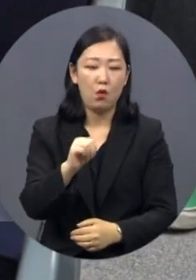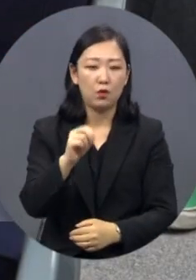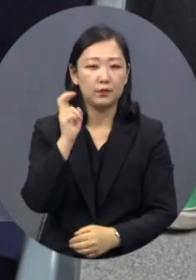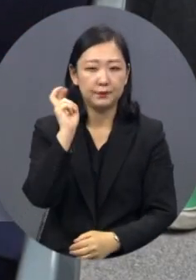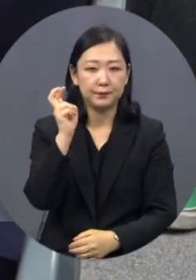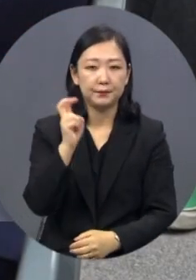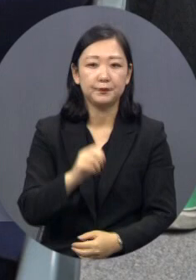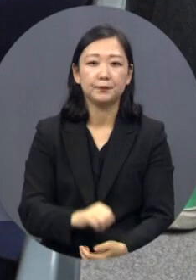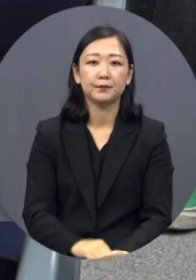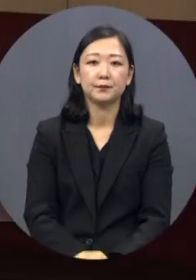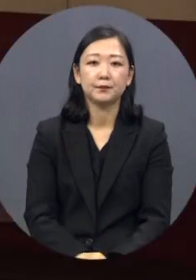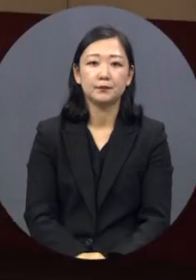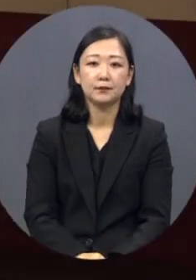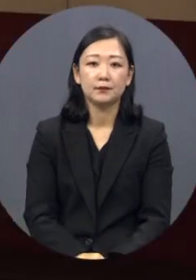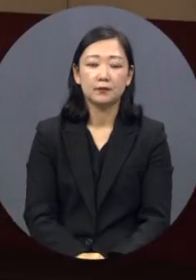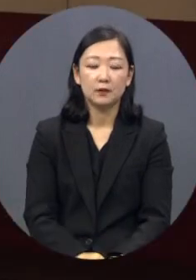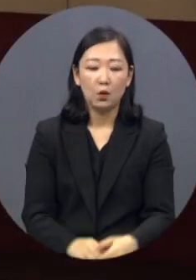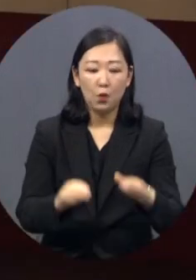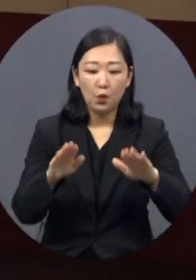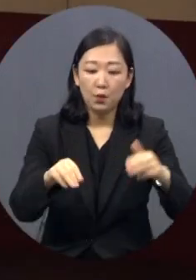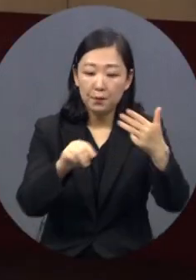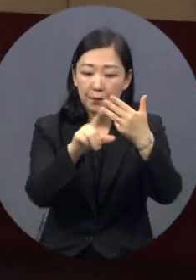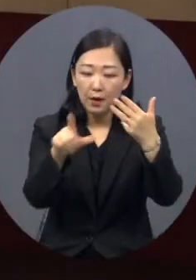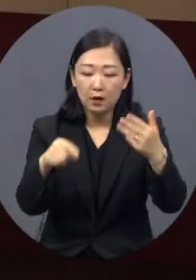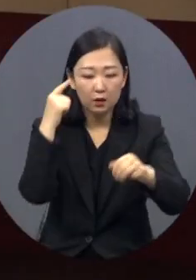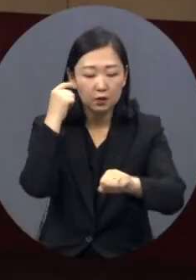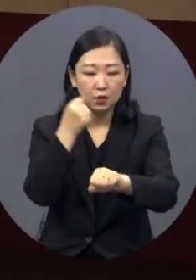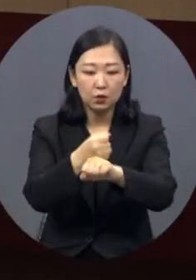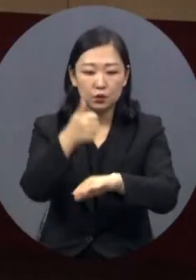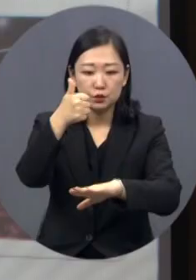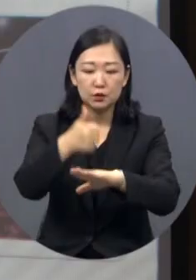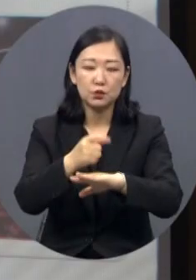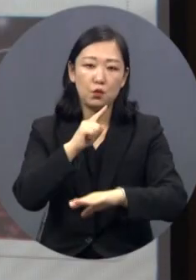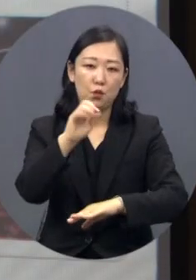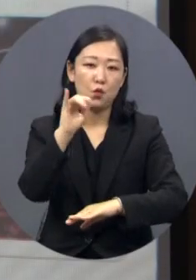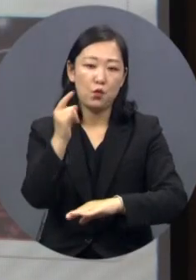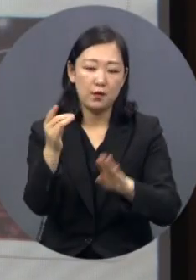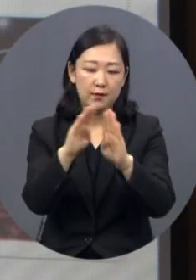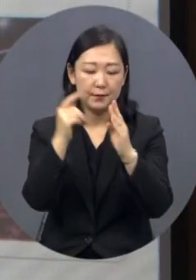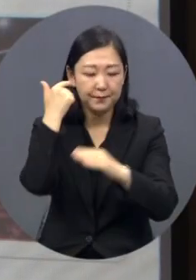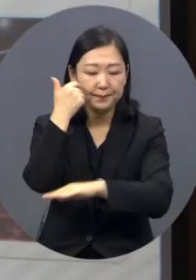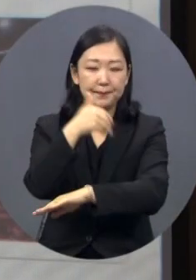원으로 예상됩니다. 제주도는 오는 8월 용역 최종 보고회를 가질 예정입니다.